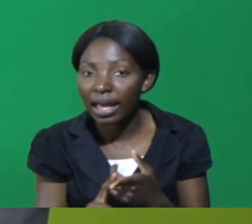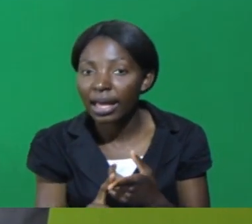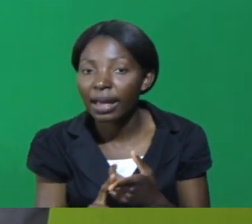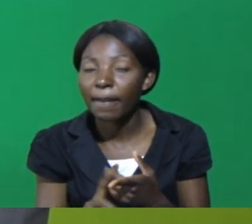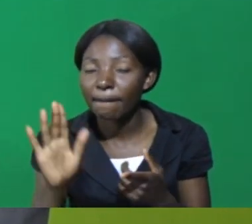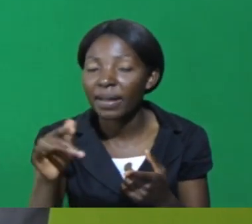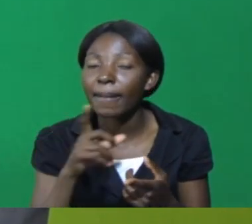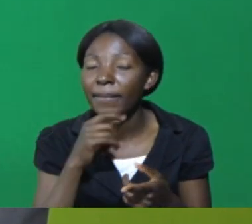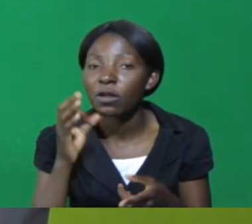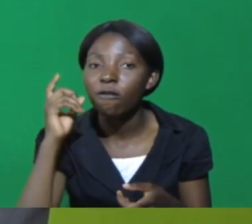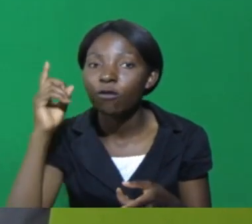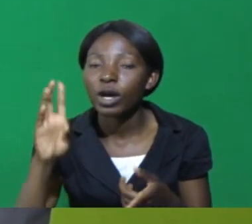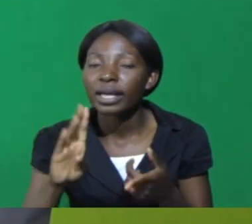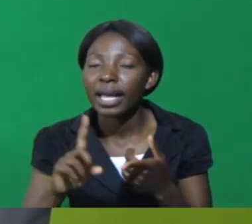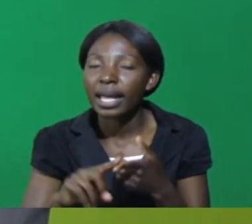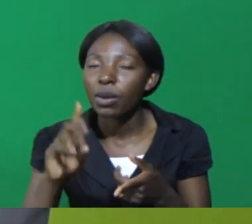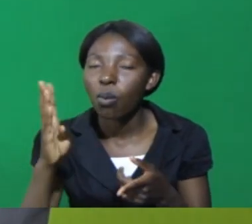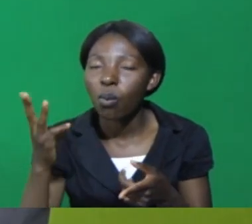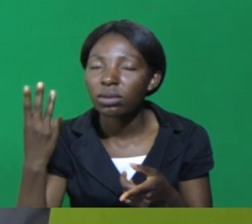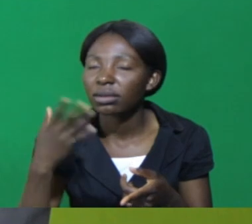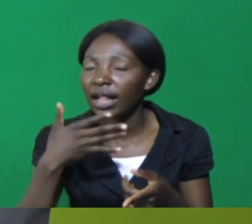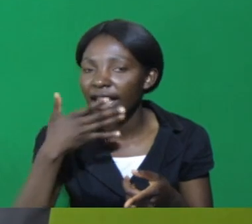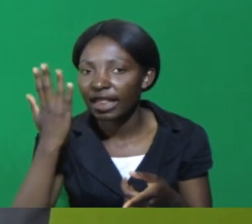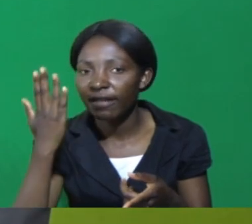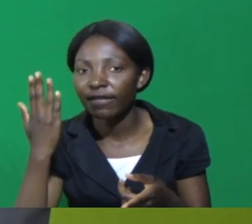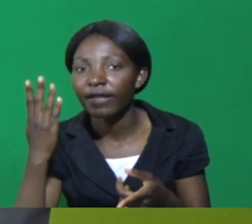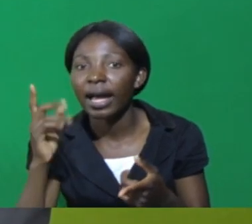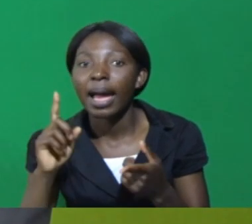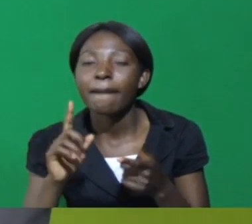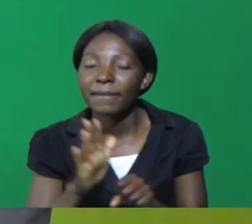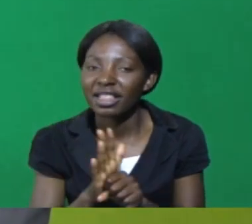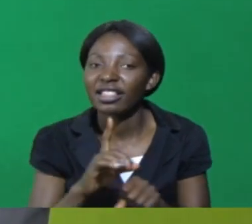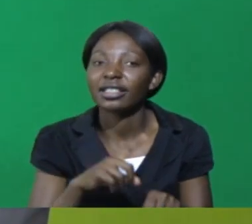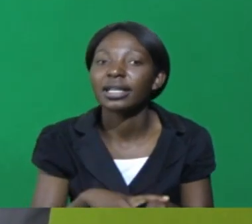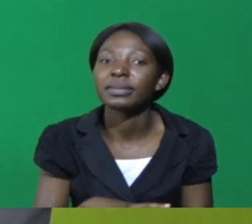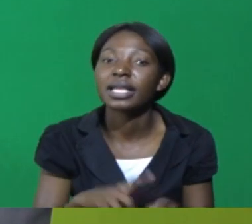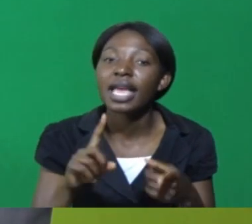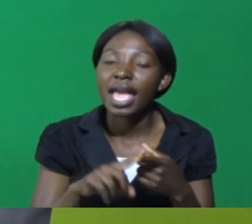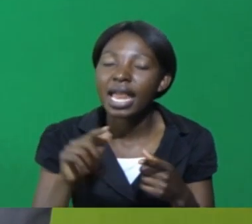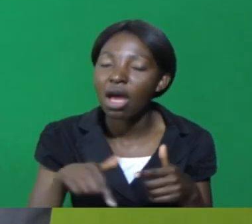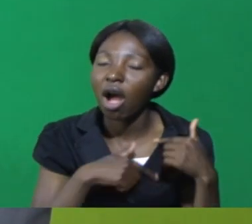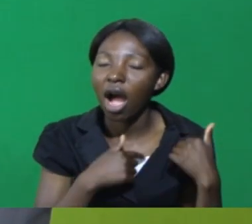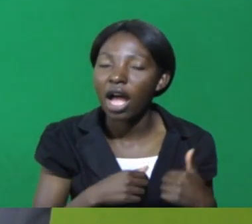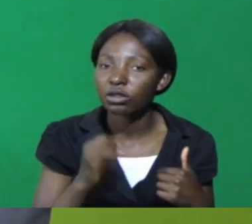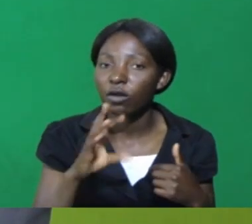waMwari, akazvingwarirapo asingadaro kamwe nakaviri bedzi. Naizvozvo mwoyo wamambo